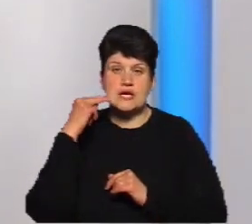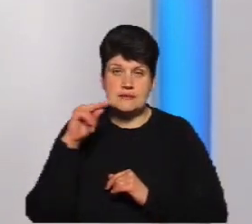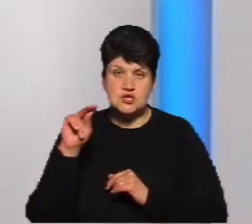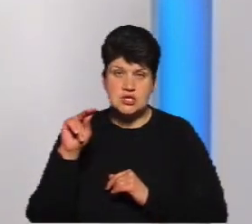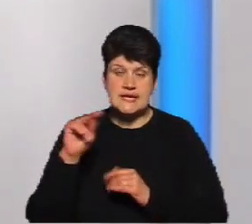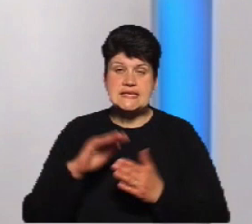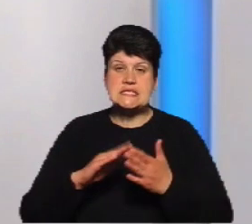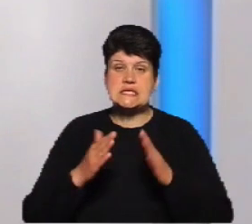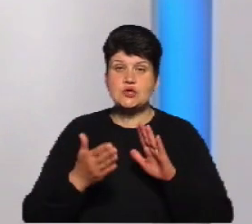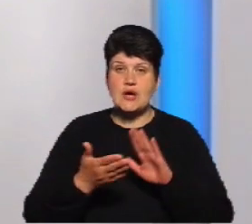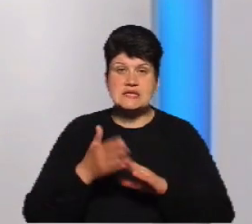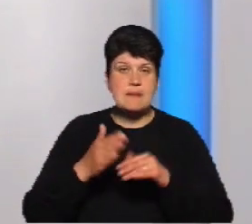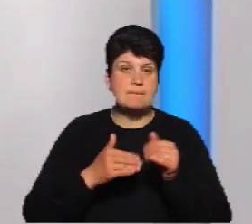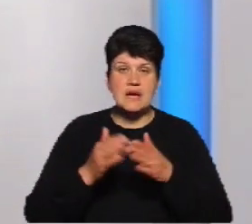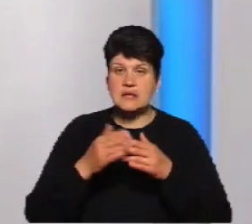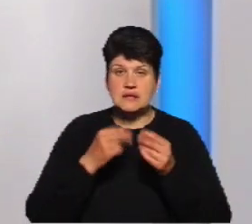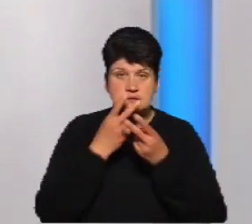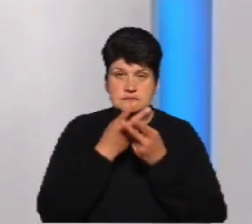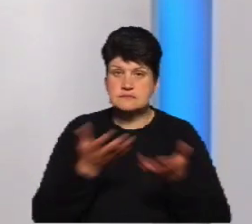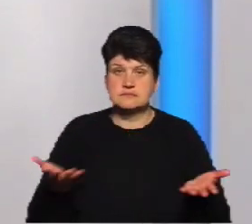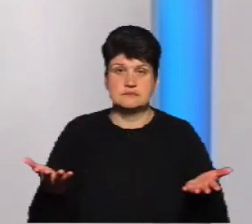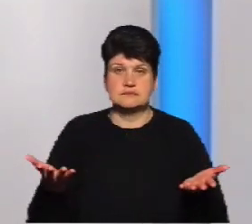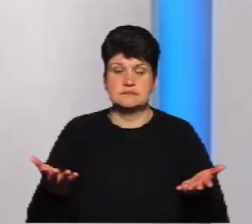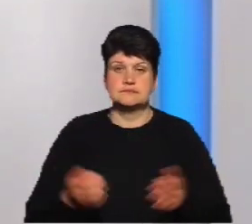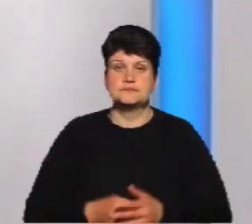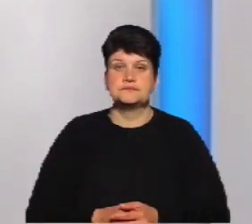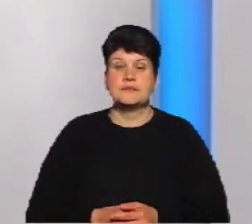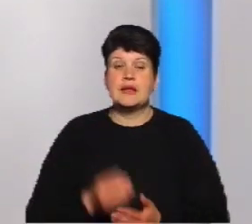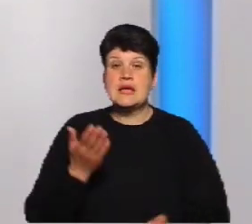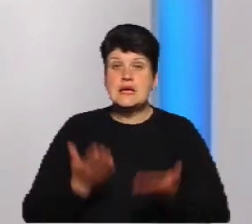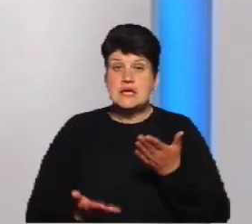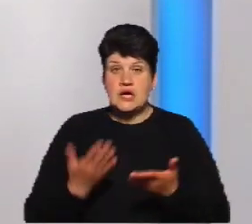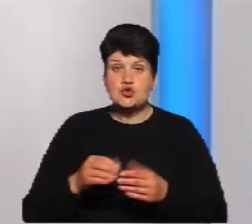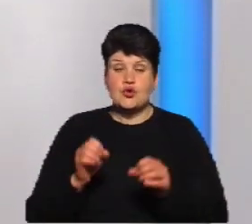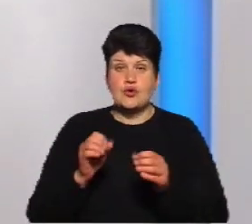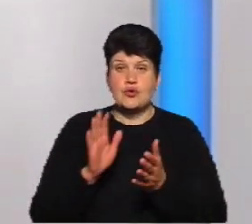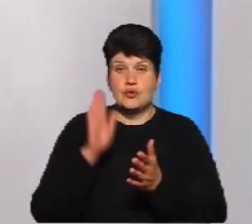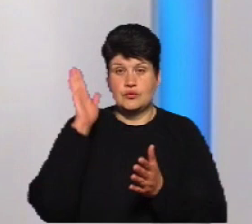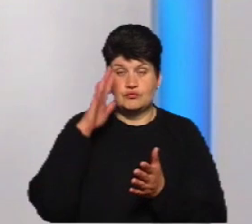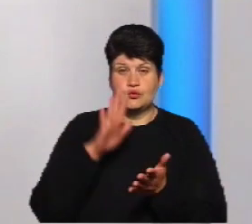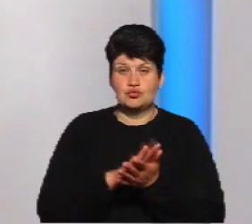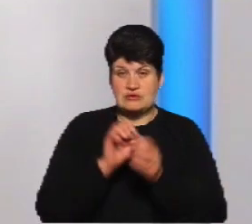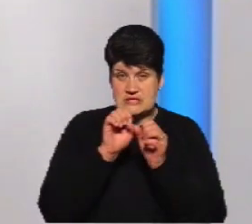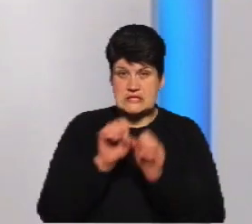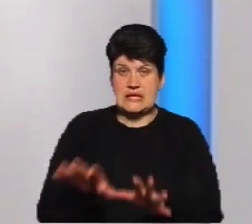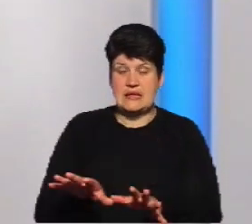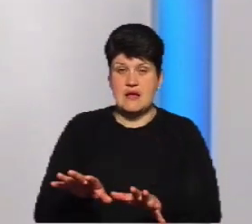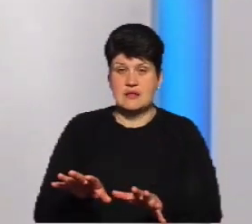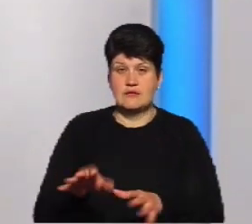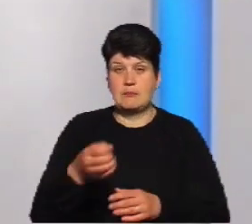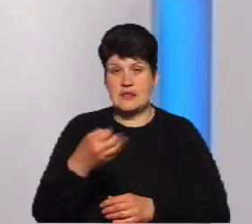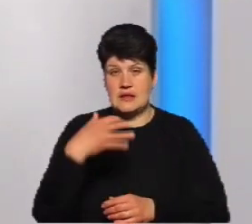ситуації практично не спостерігається. Якщо скидалося в 2015 році